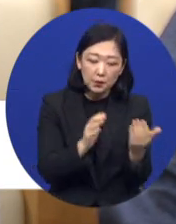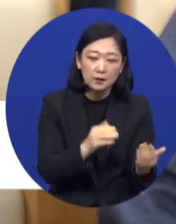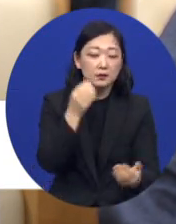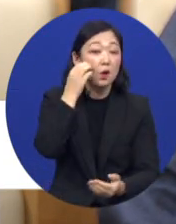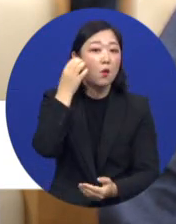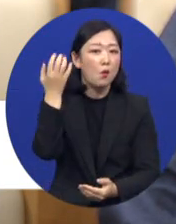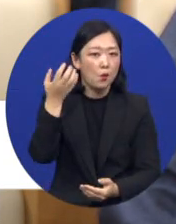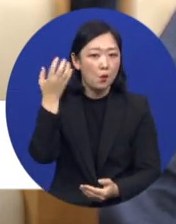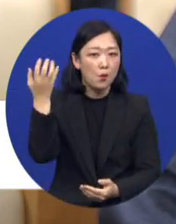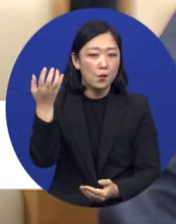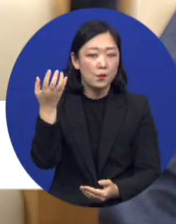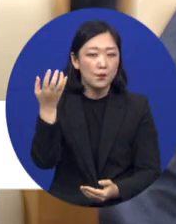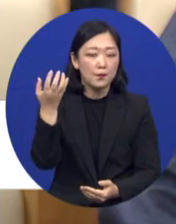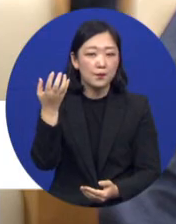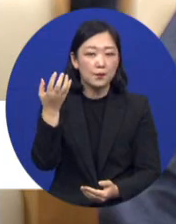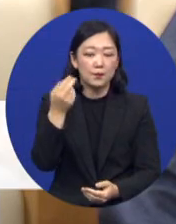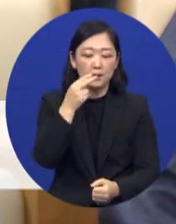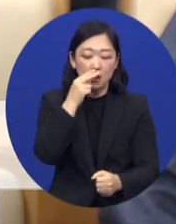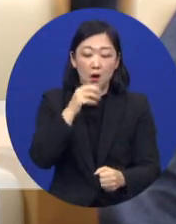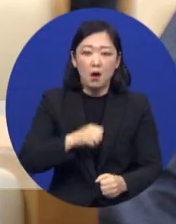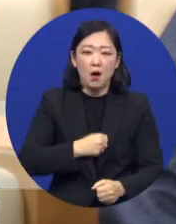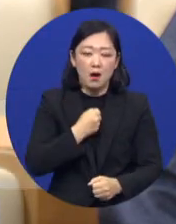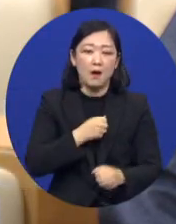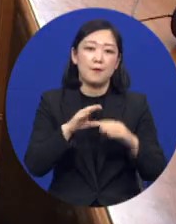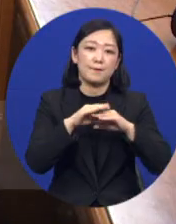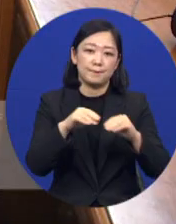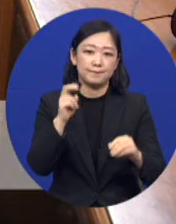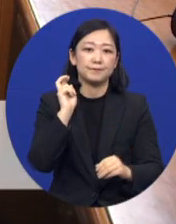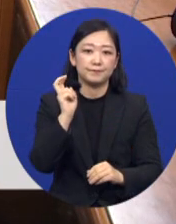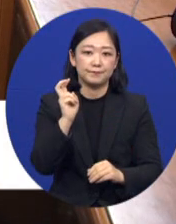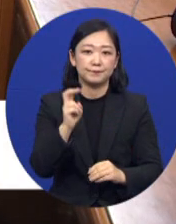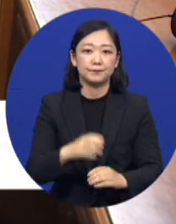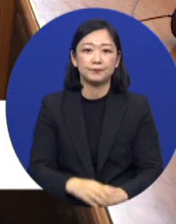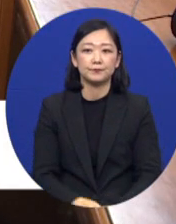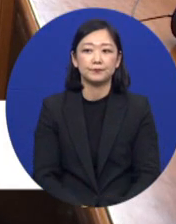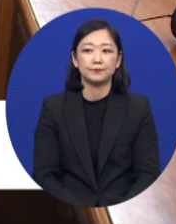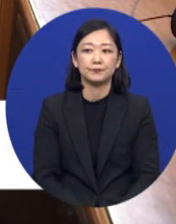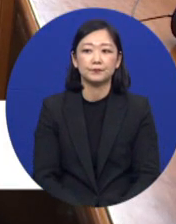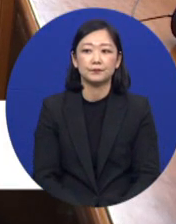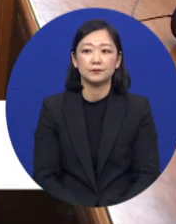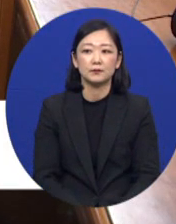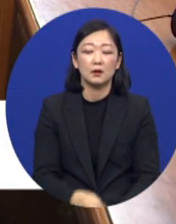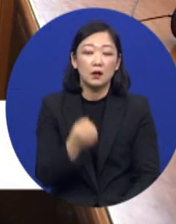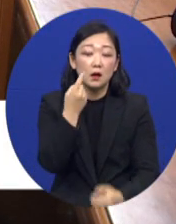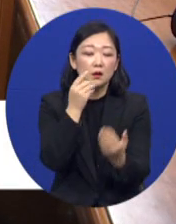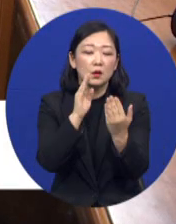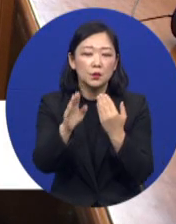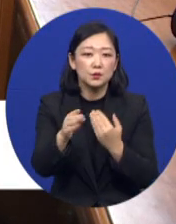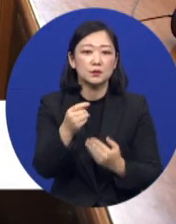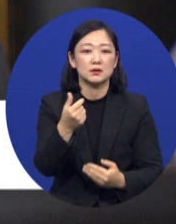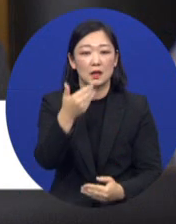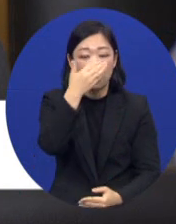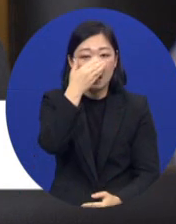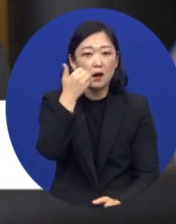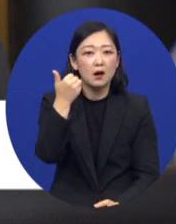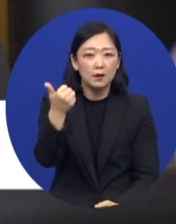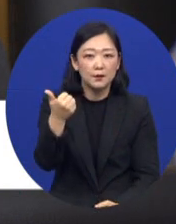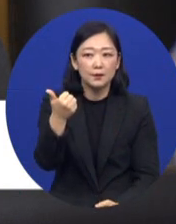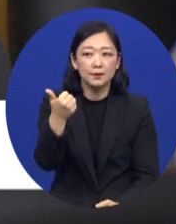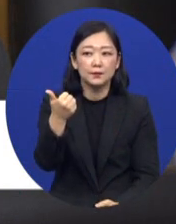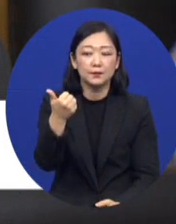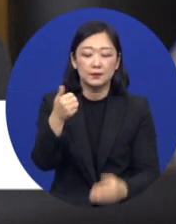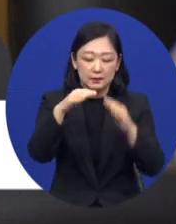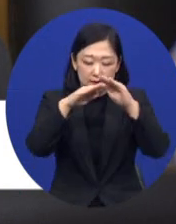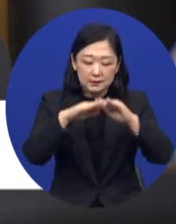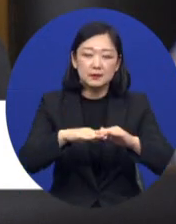영혼도 정말 하늘을 풀지 않을까 싶습니다. 한 달 후면 그 작은 할아버지 가족